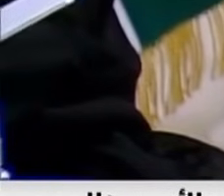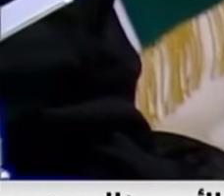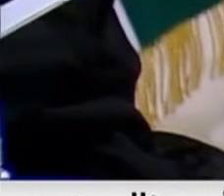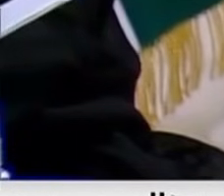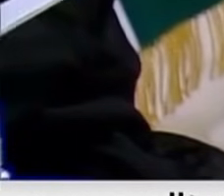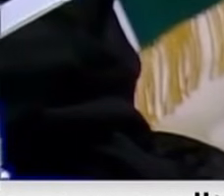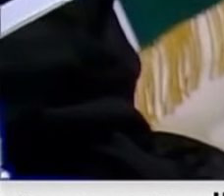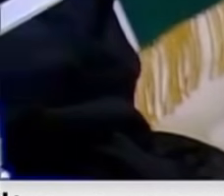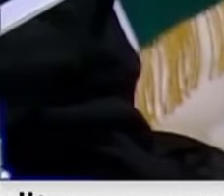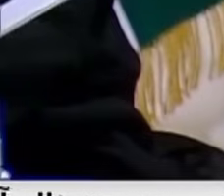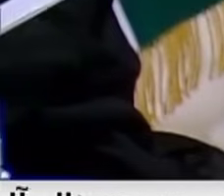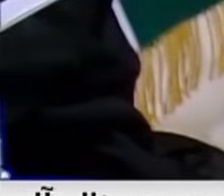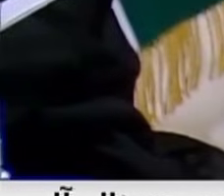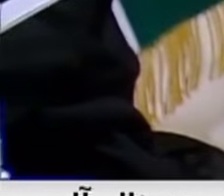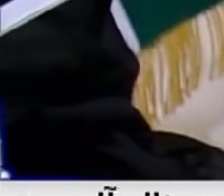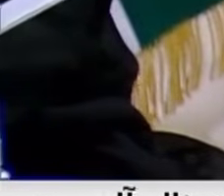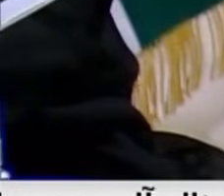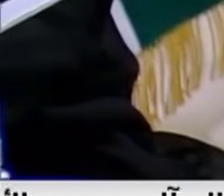الصباح